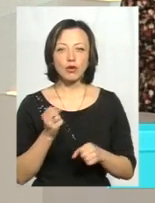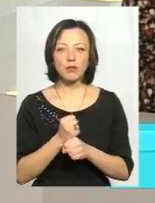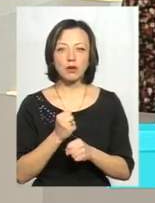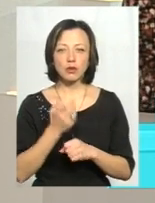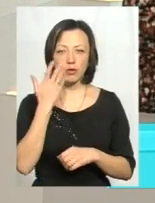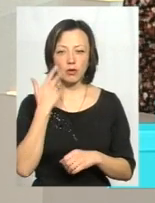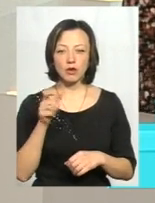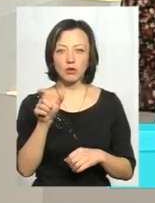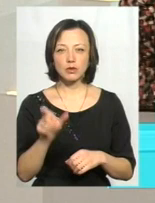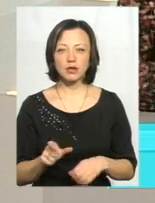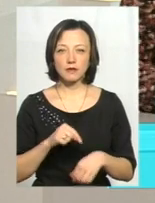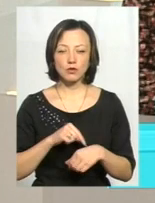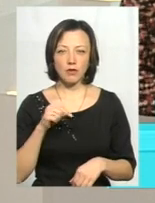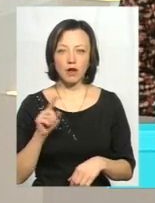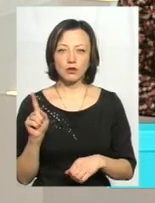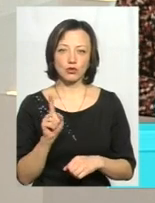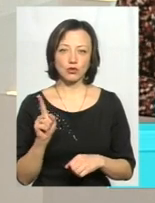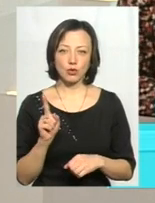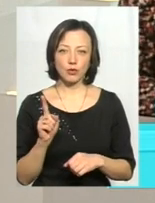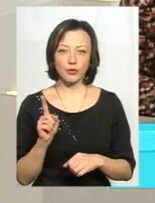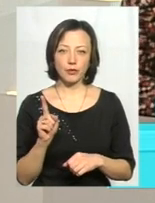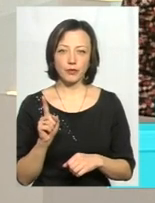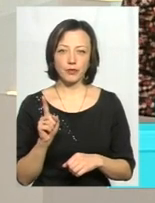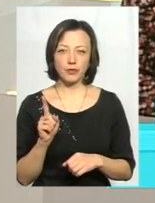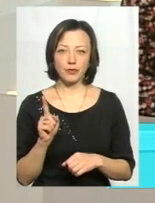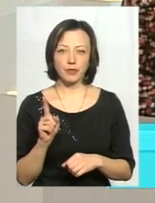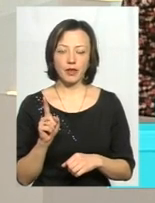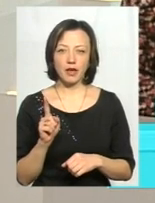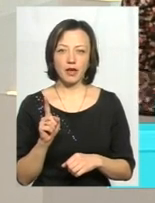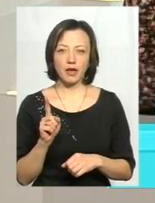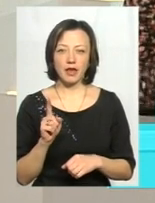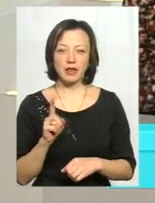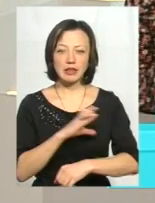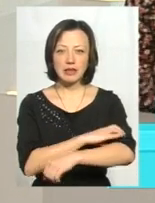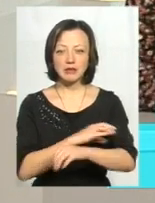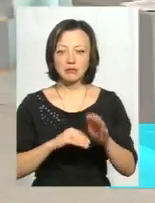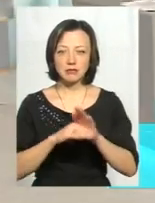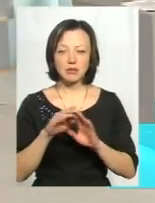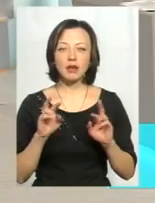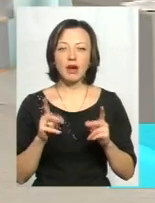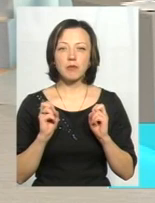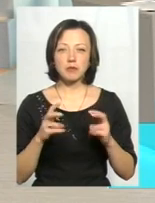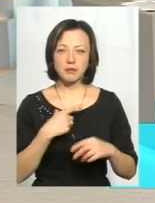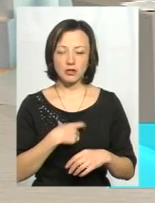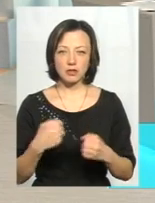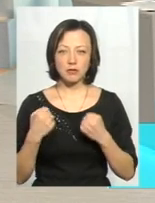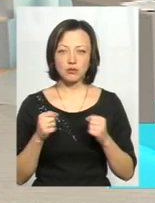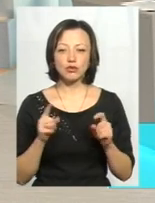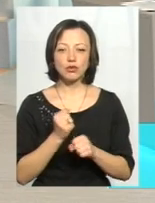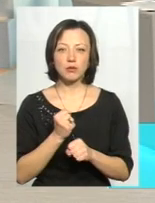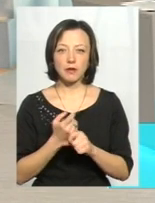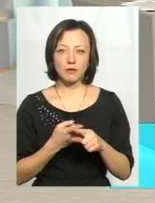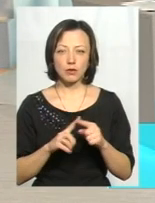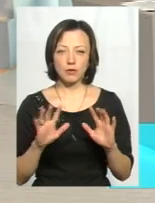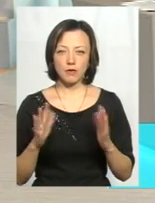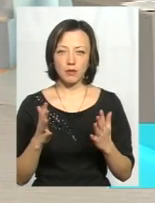коли вже людина, ну, от відчуває, що тиск наближається, що, ну, як убезпечити себе, що робити в цьому